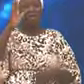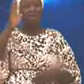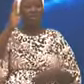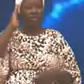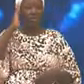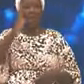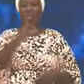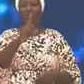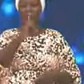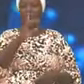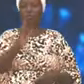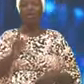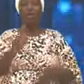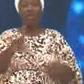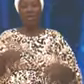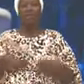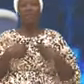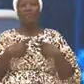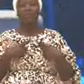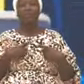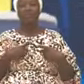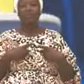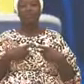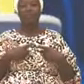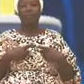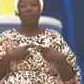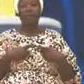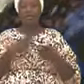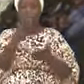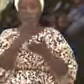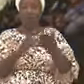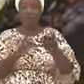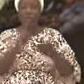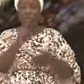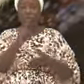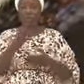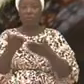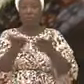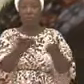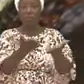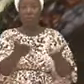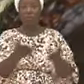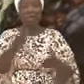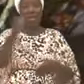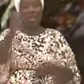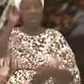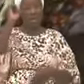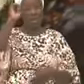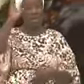il vivra quelques là bas il vivra